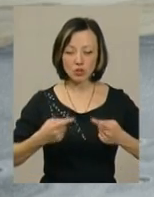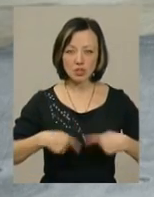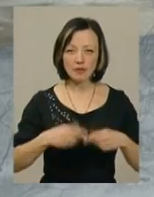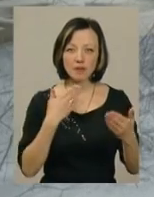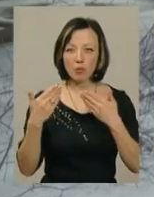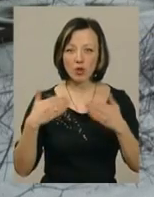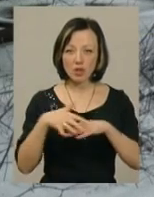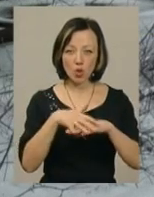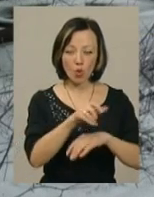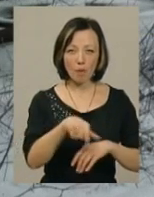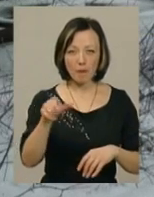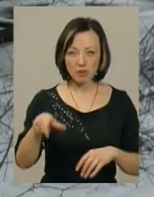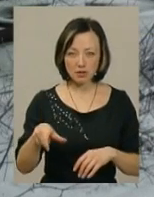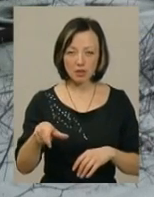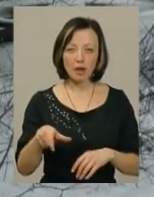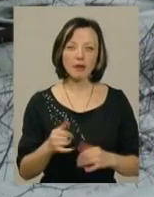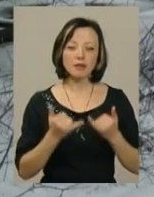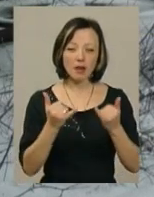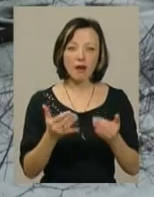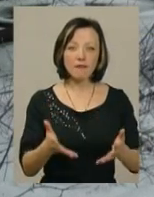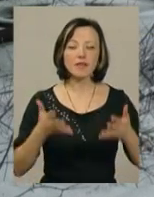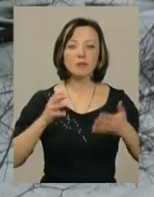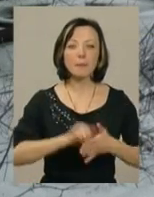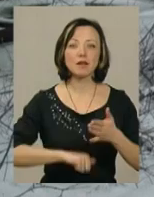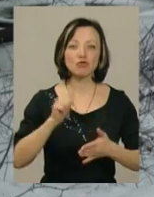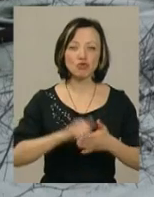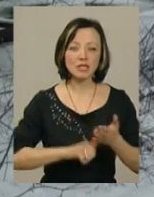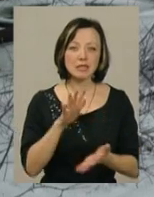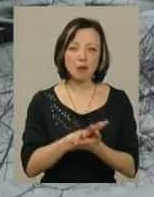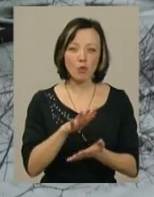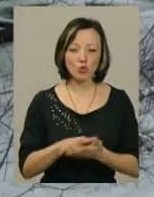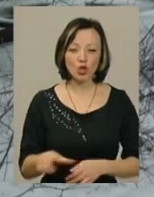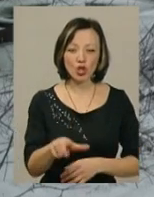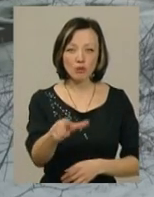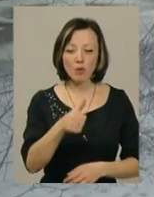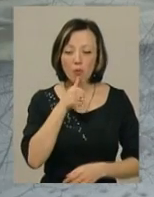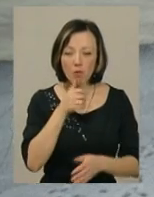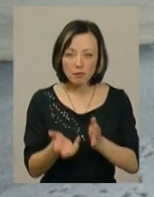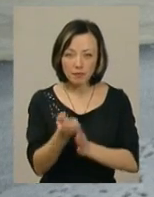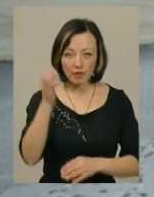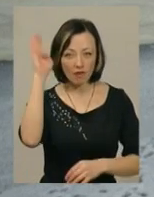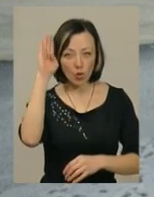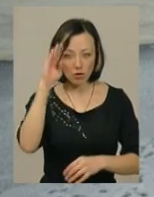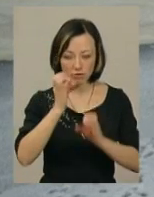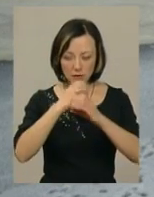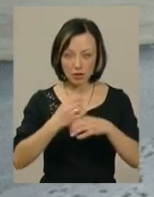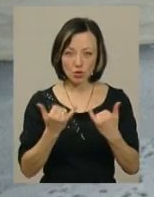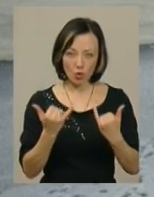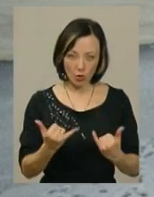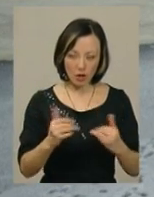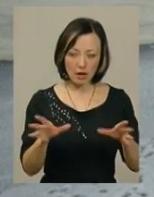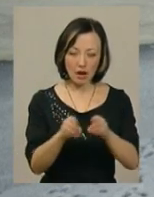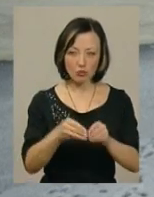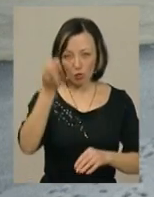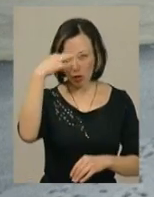ЗМІ Держекоінспекції Наталія Сологуб, для встановлення причин забруднення були відібрані проби поверхневих вод. І вже сьогодні екологи разом